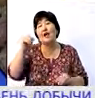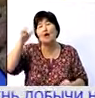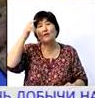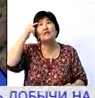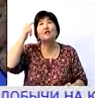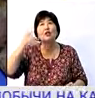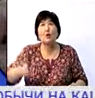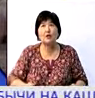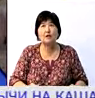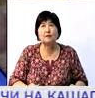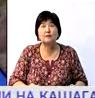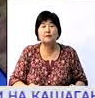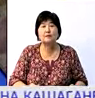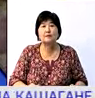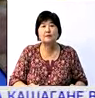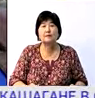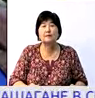науки.